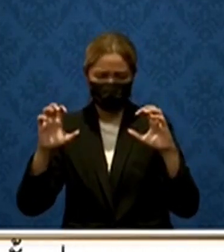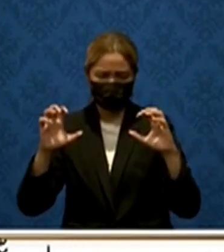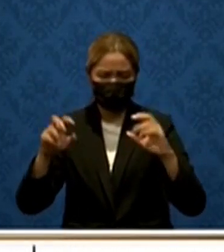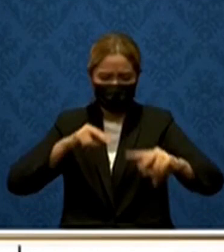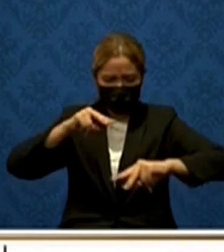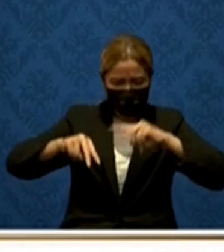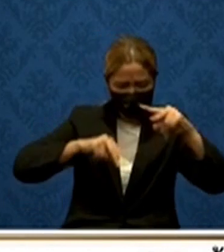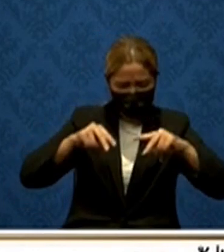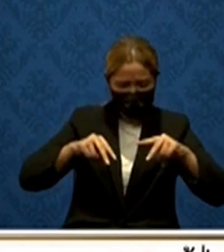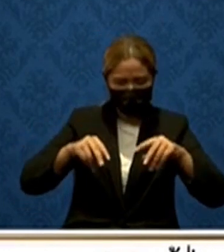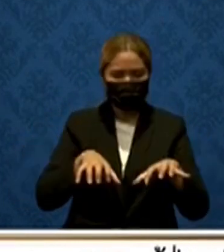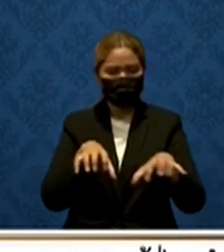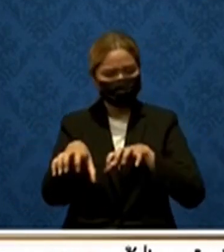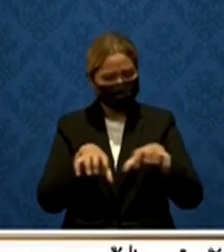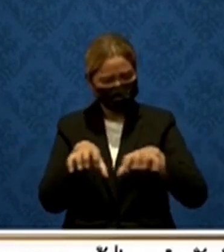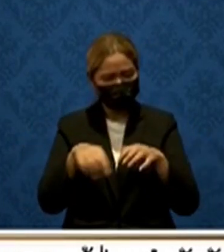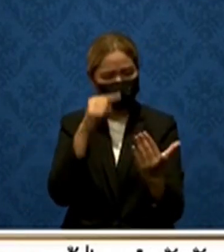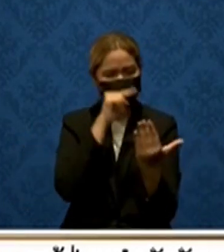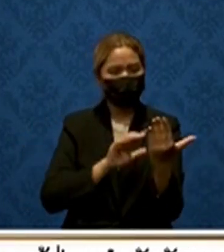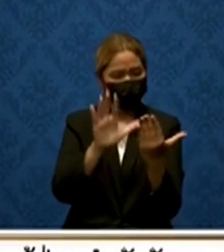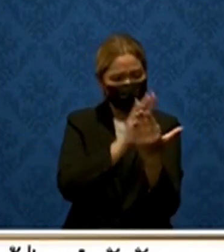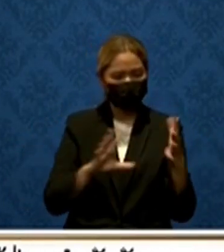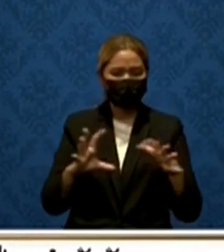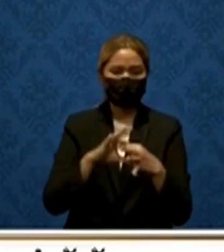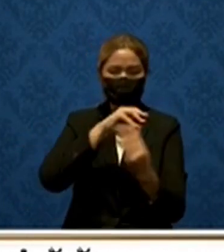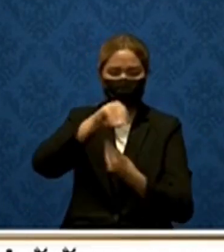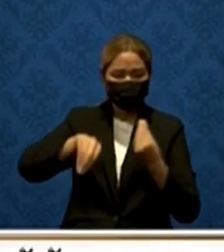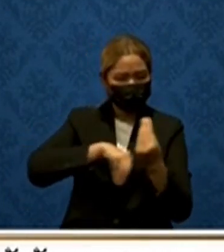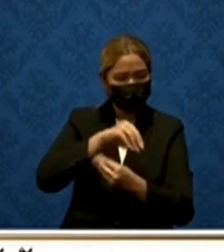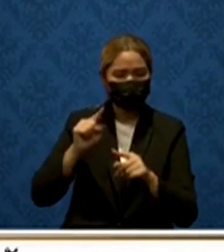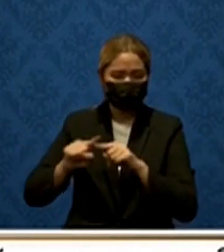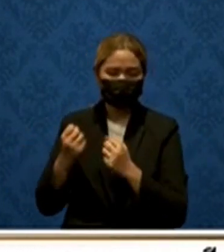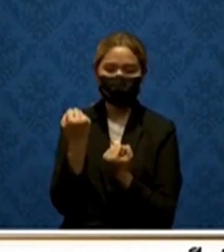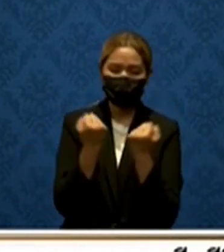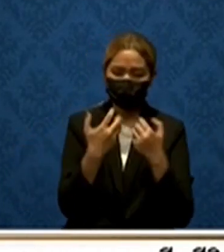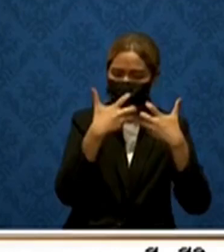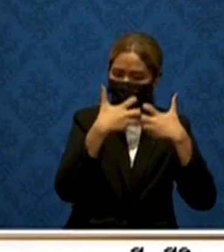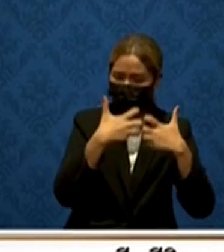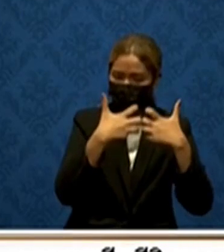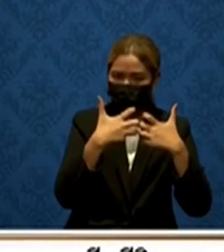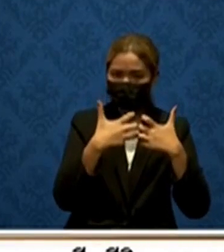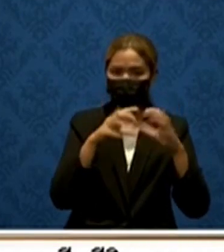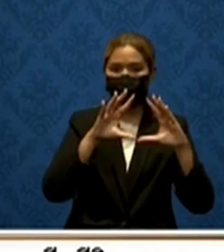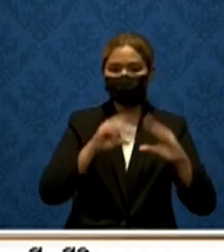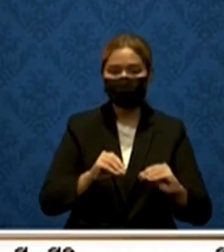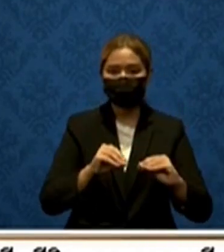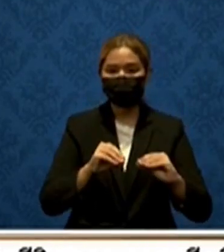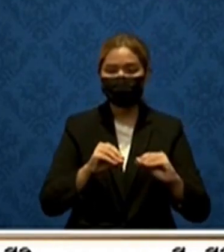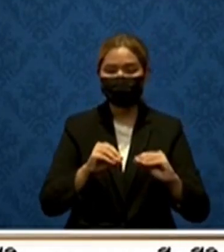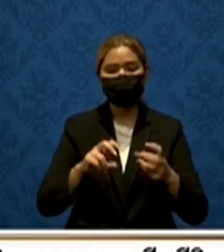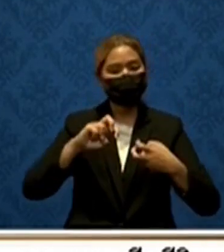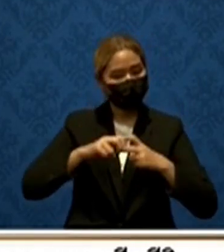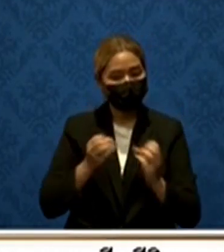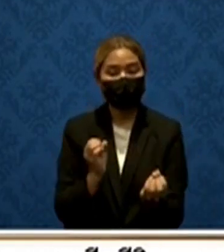บริหารจัการด้เศรษฐกิจปรากODวาเครองยนต์ขับเคลอนเศรฐกิจดับสนิทุกตัว